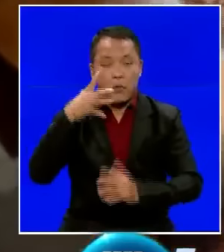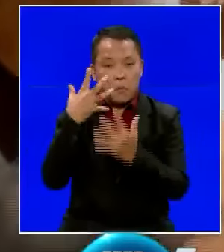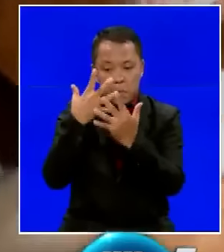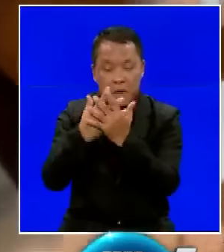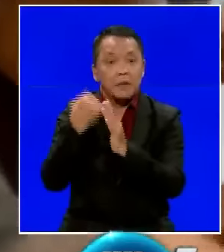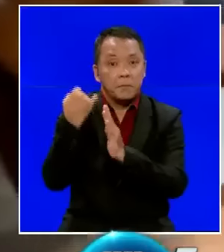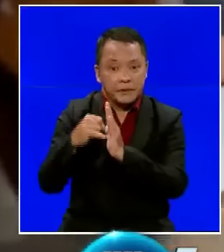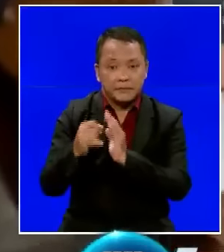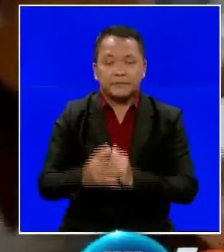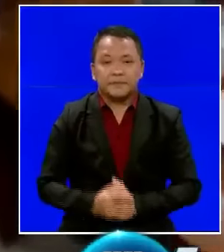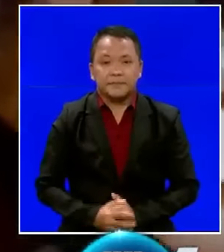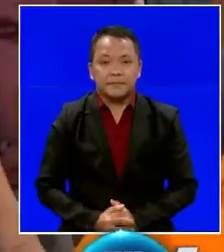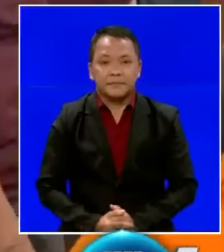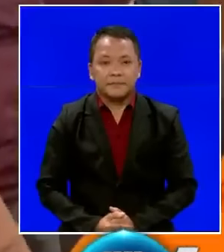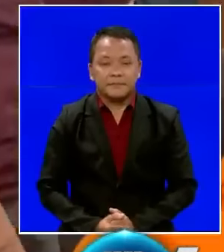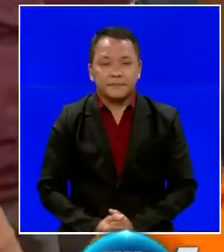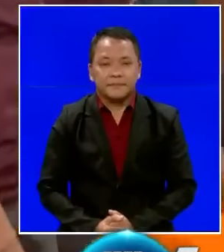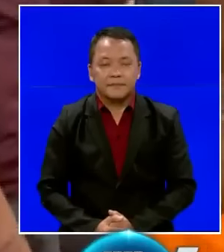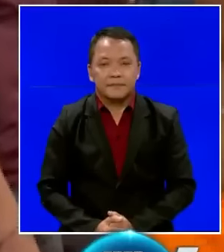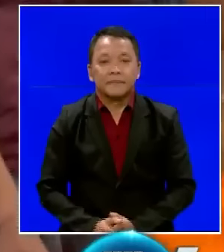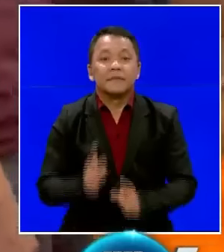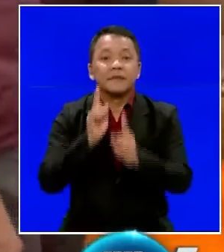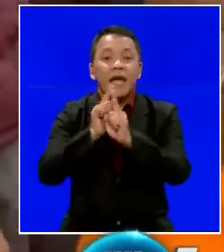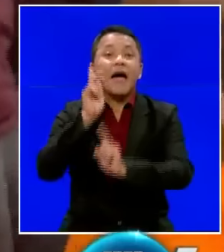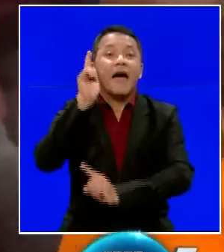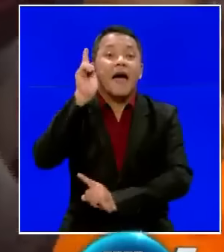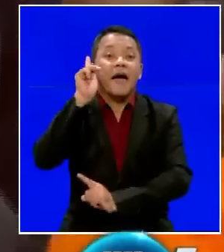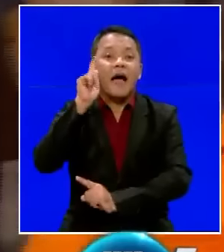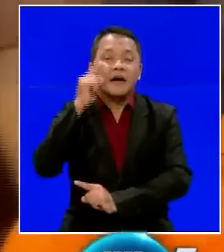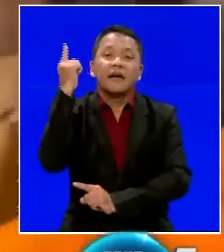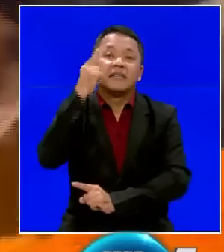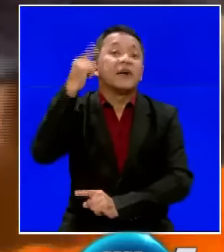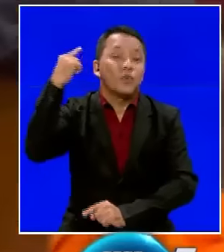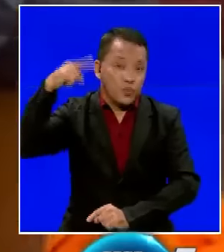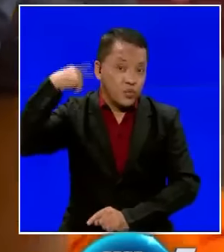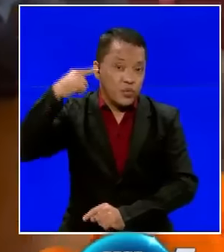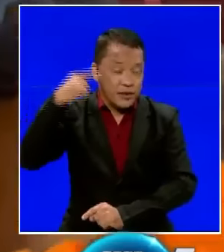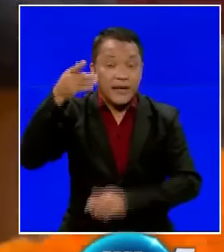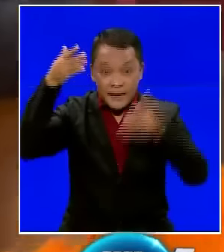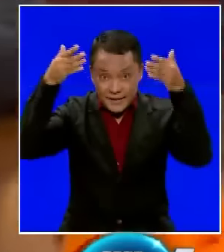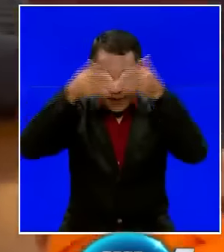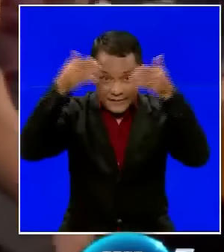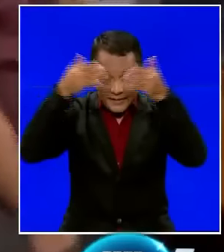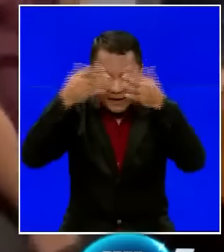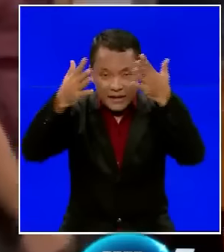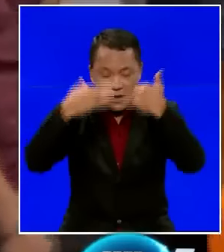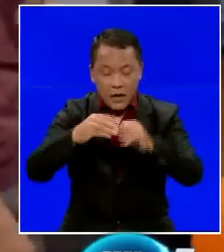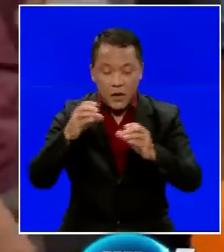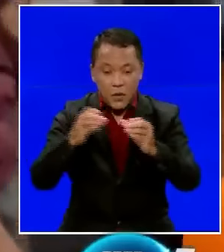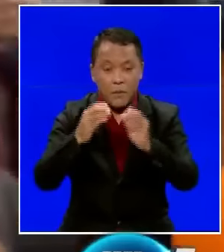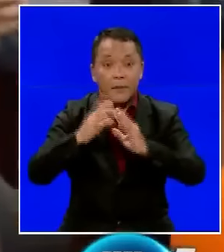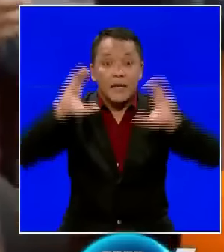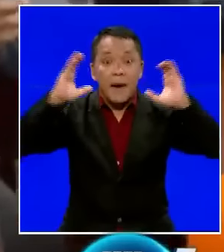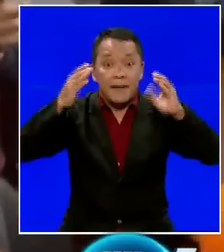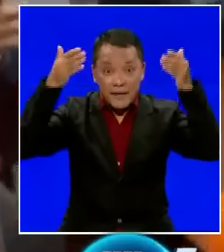แป้งมีผู้ใหญ่คนแบบนี้มาด้วย ก็ตามข่าวแกไปเที่ยวกับผู้หญิงอ่ะที่บาหลีแล้วตอนหลังทางการบาหลีก็ได้